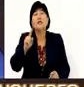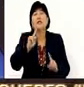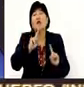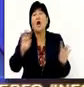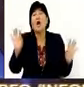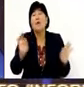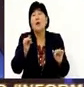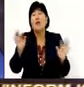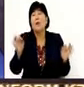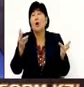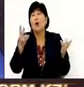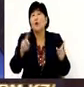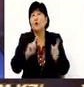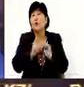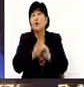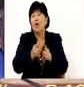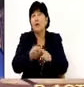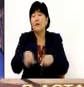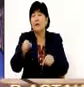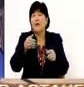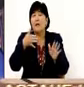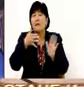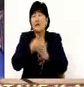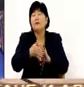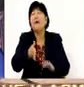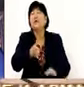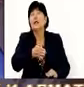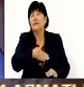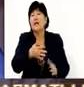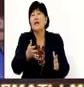для музыки не нужен перевод все воспринимается сердцем